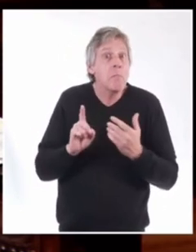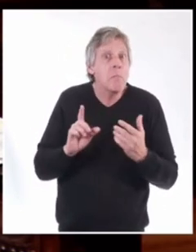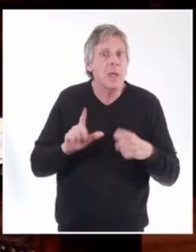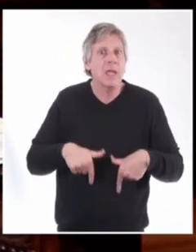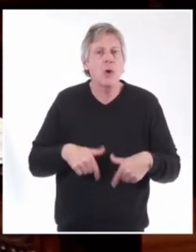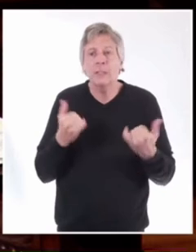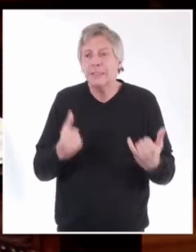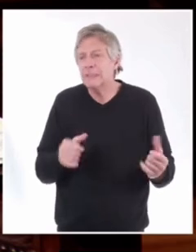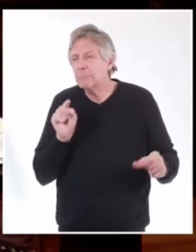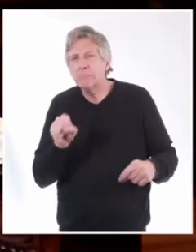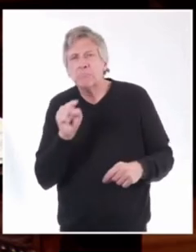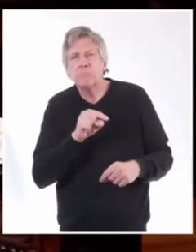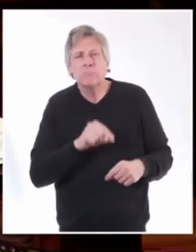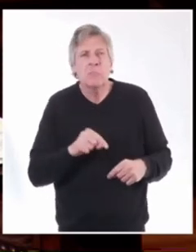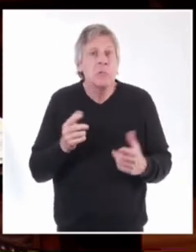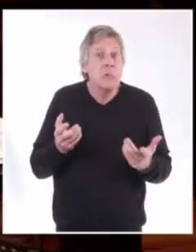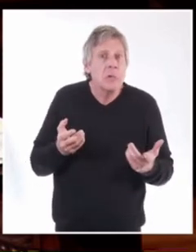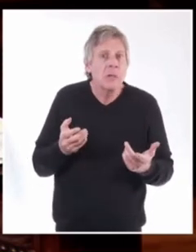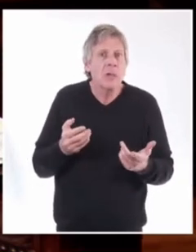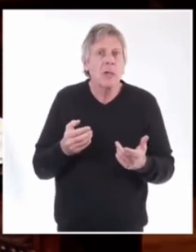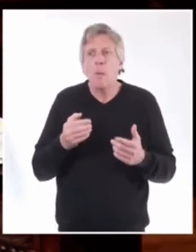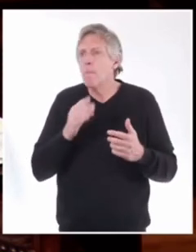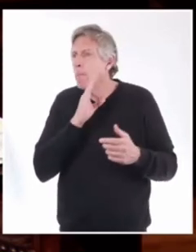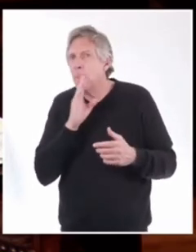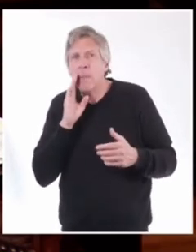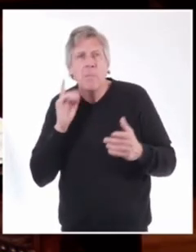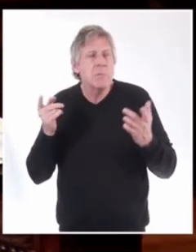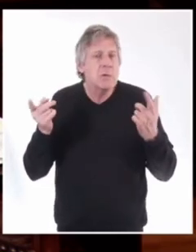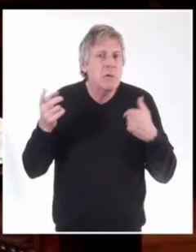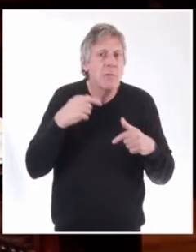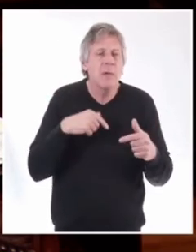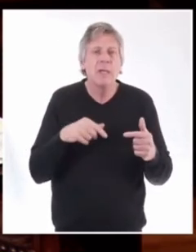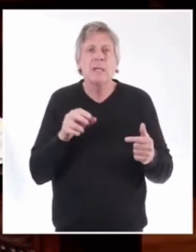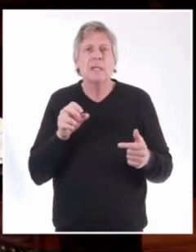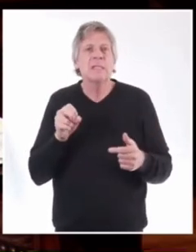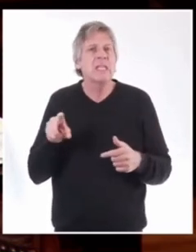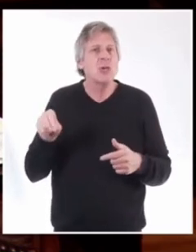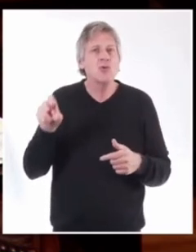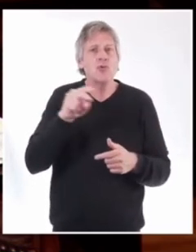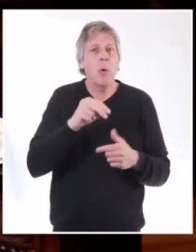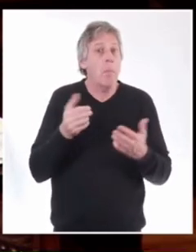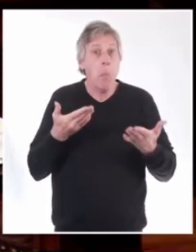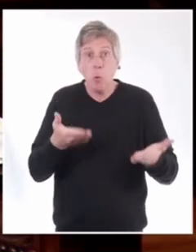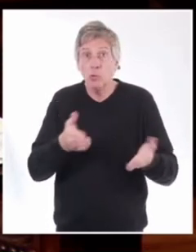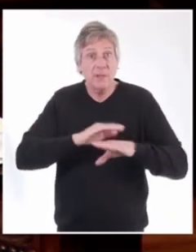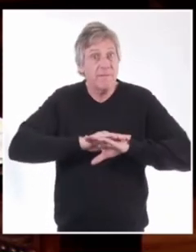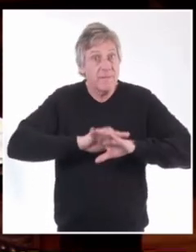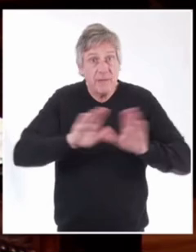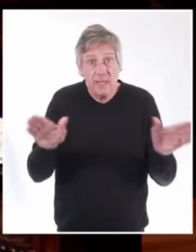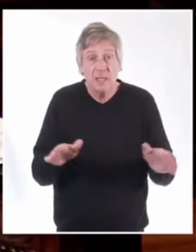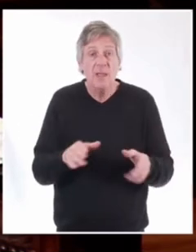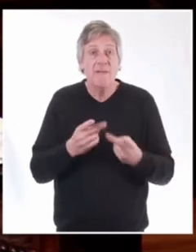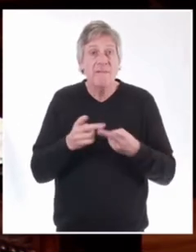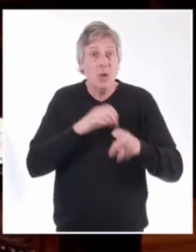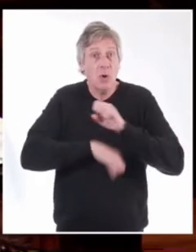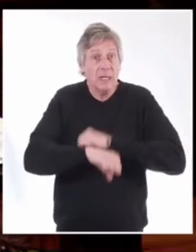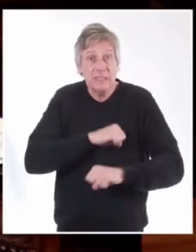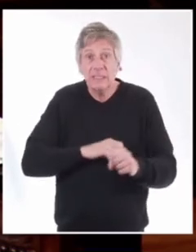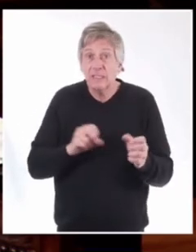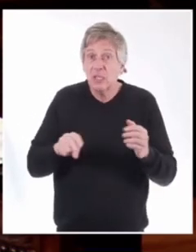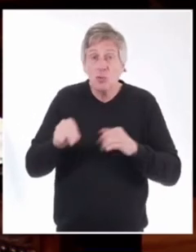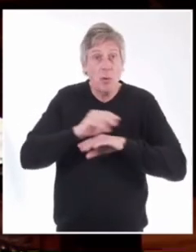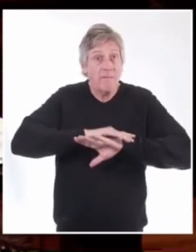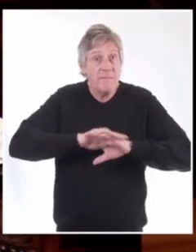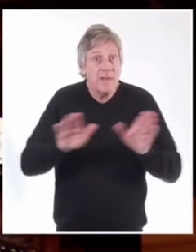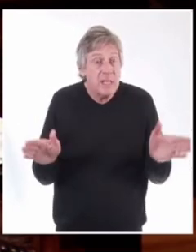ici et là, nous avons l'information de bouche à oreille que les séjours ne sont plus proposés ni organisés par la ville. C'est pourquoi